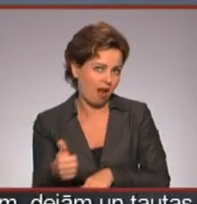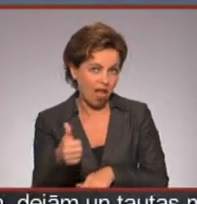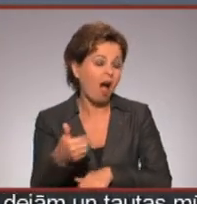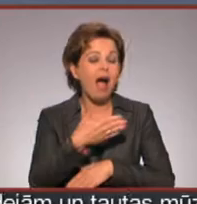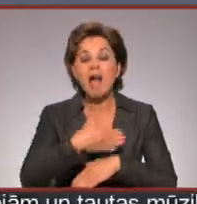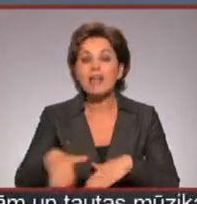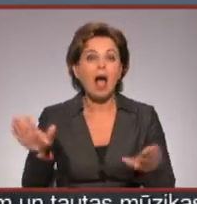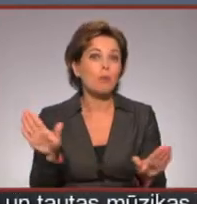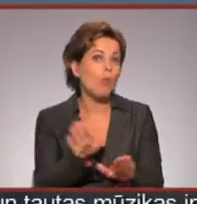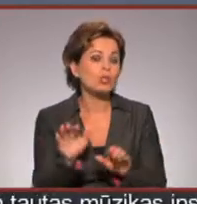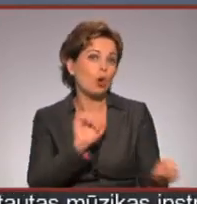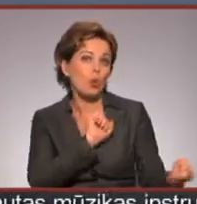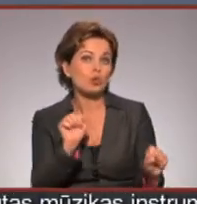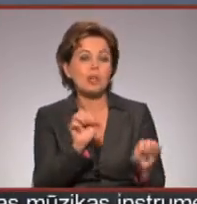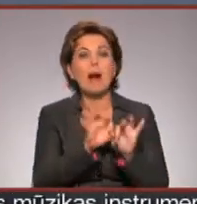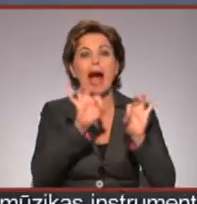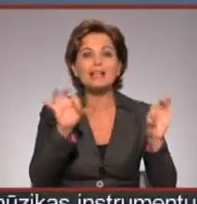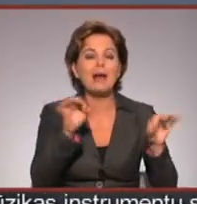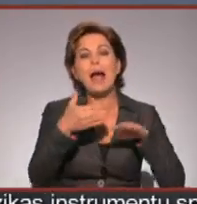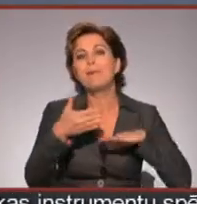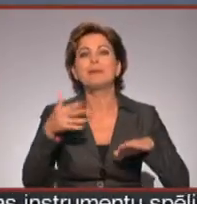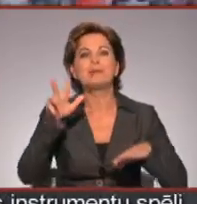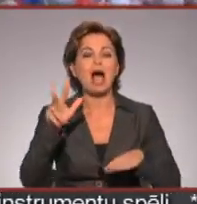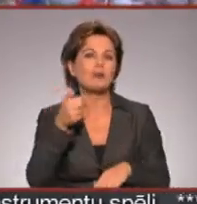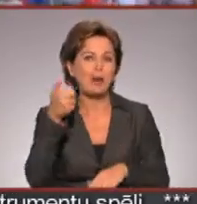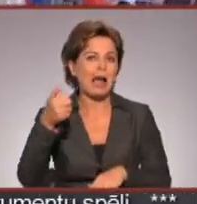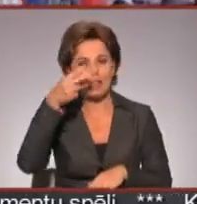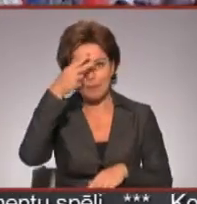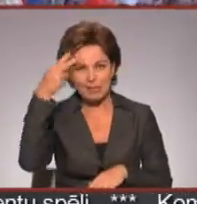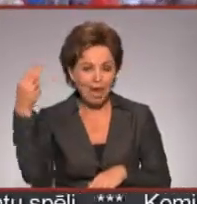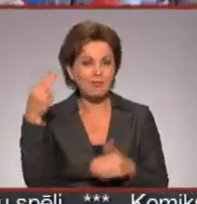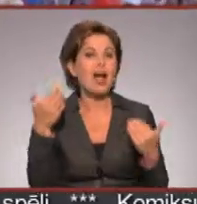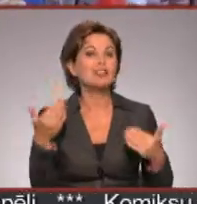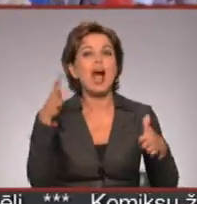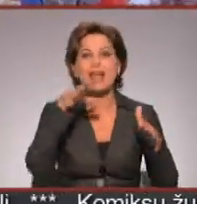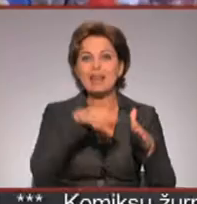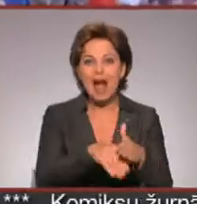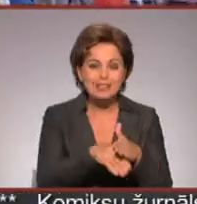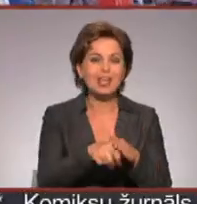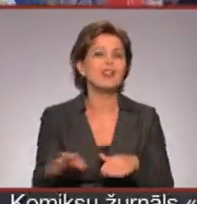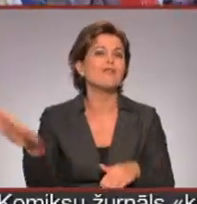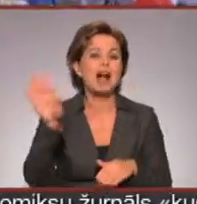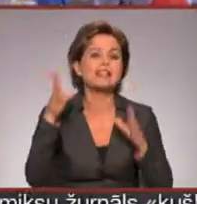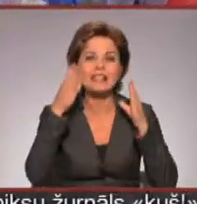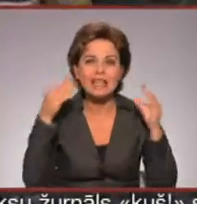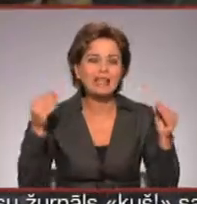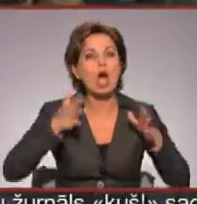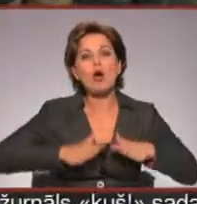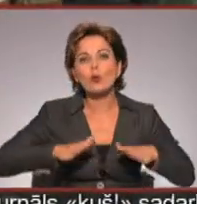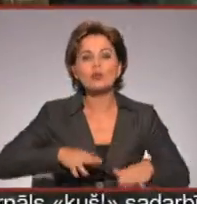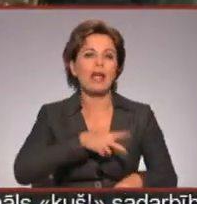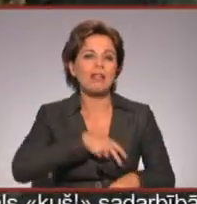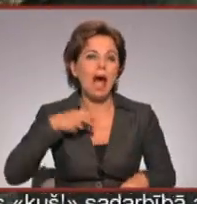Ielu mūzikas dienas kustība aizsākusies pirms 8 gadiem Lietuvā, bet šobrīd tajā jau iesaistījušās tādas valstis kā Nīderlande, Gruzija,